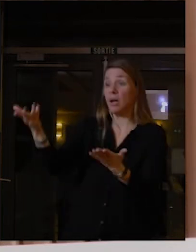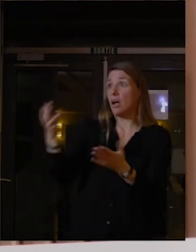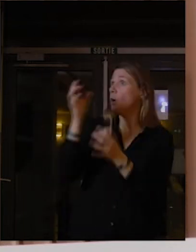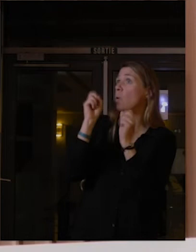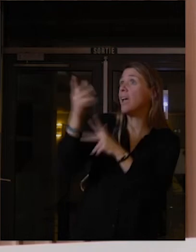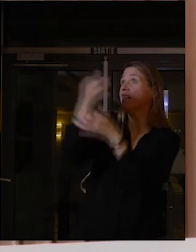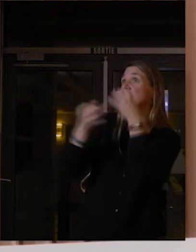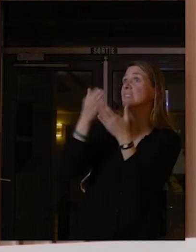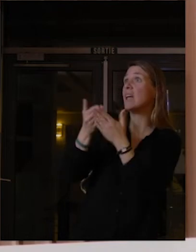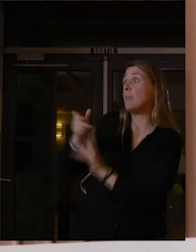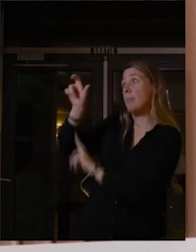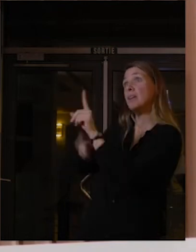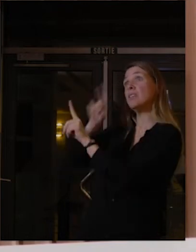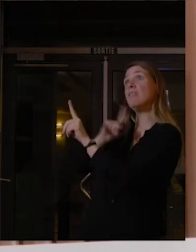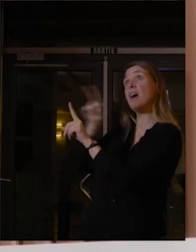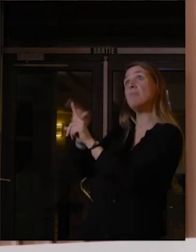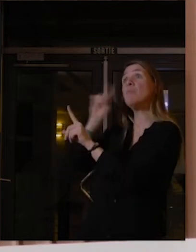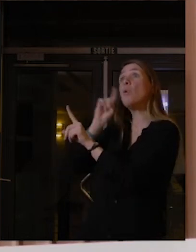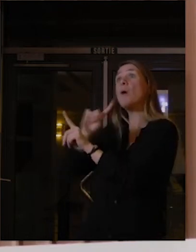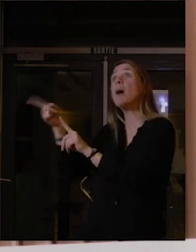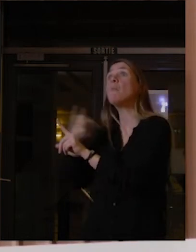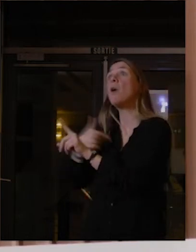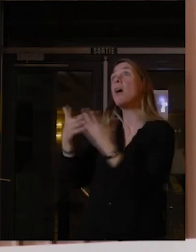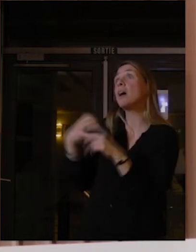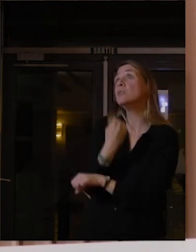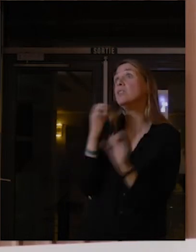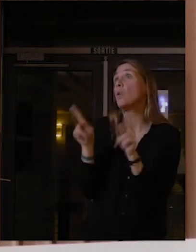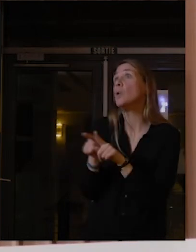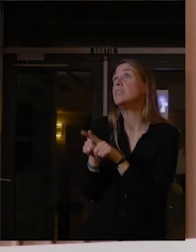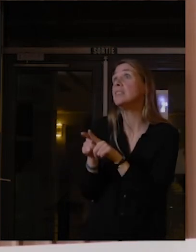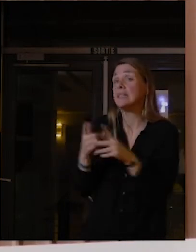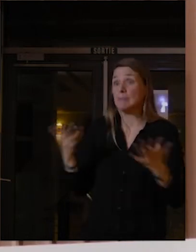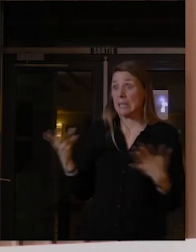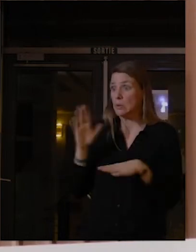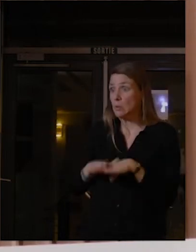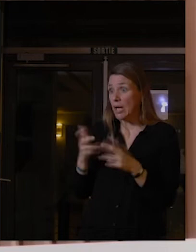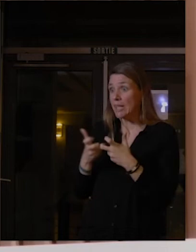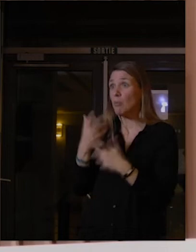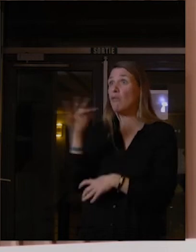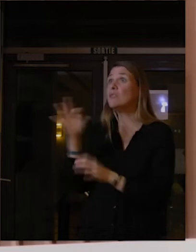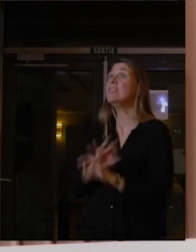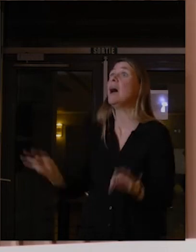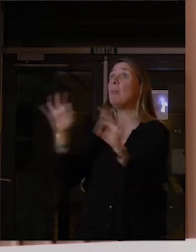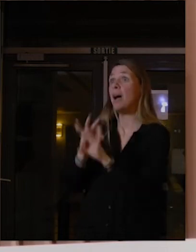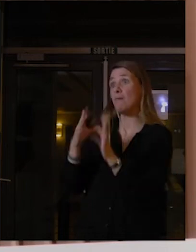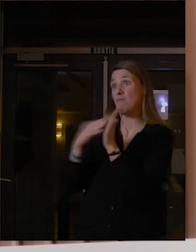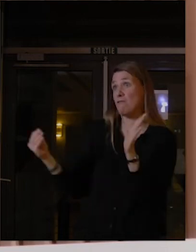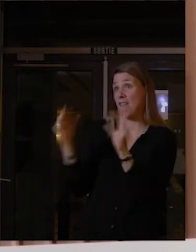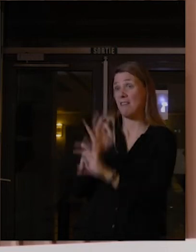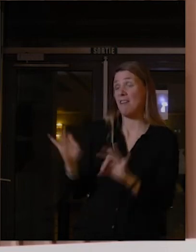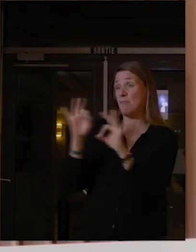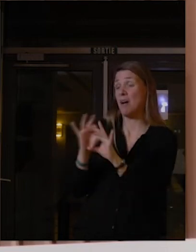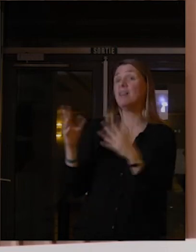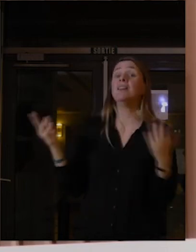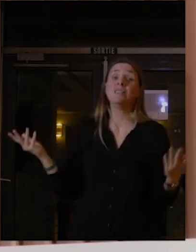mais elle est arrivée, donc pourquoi moi, je ne pourrais pas ?» Donc, clairement, les modèles, je